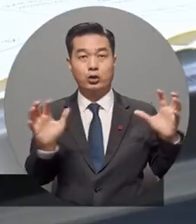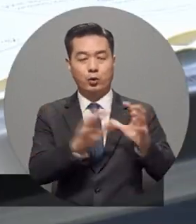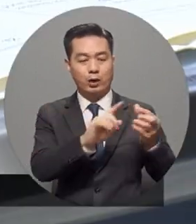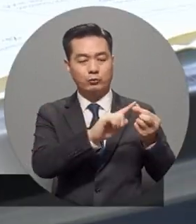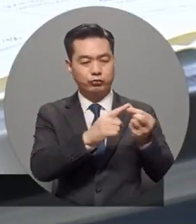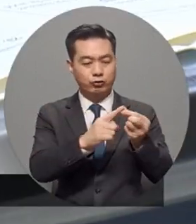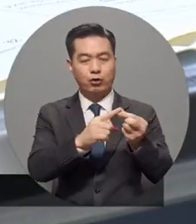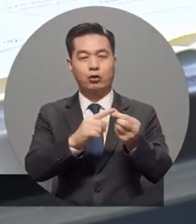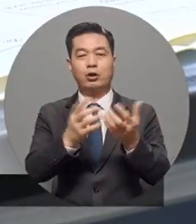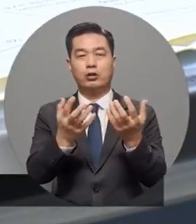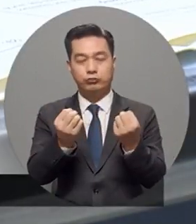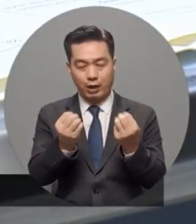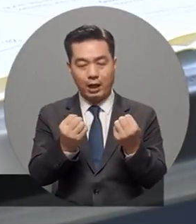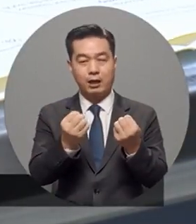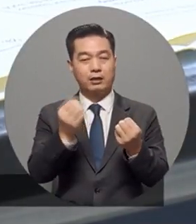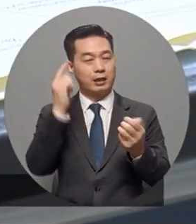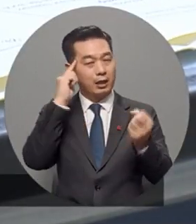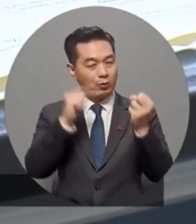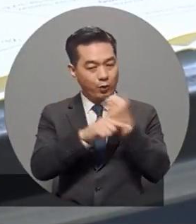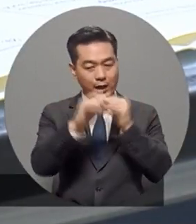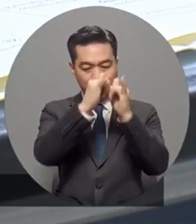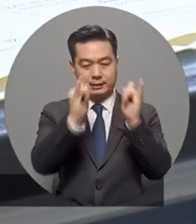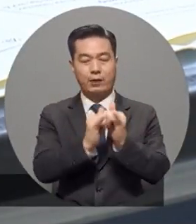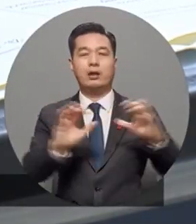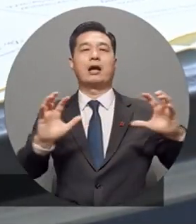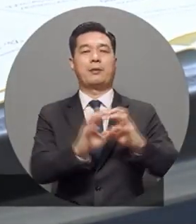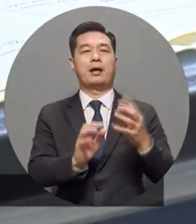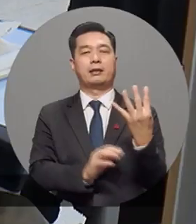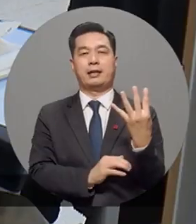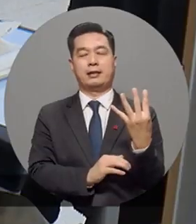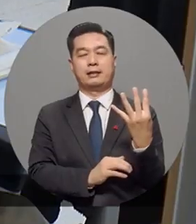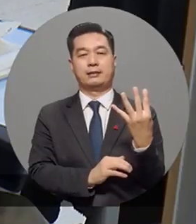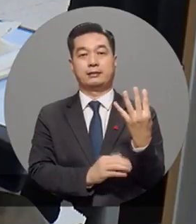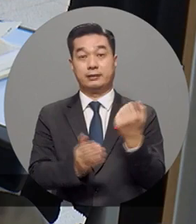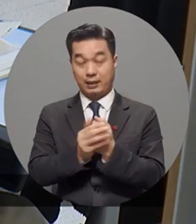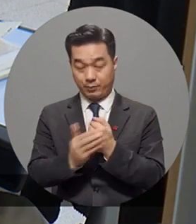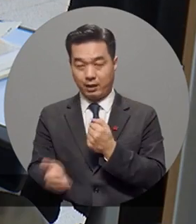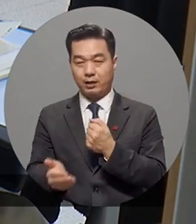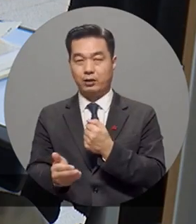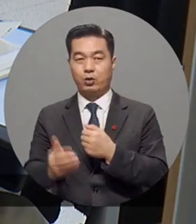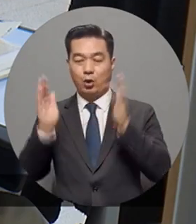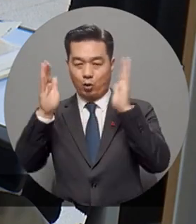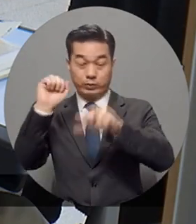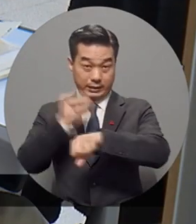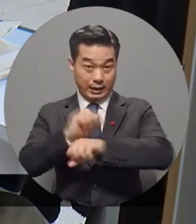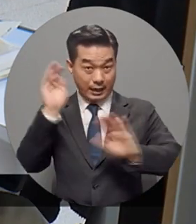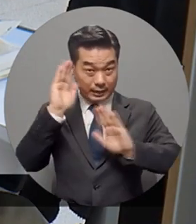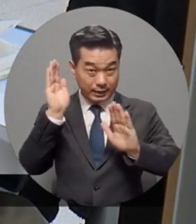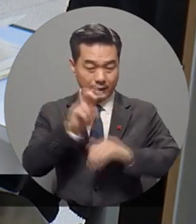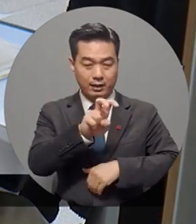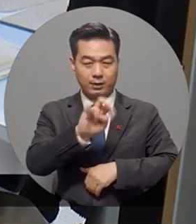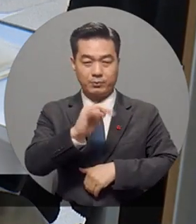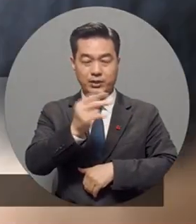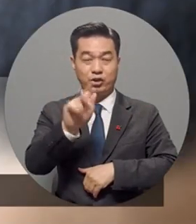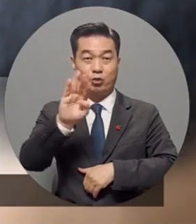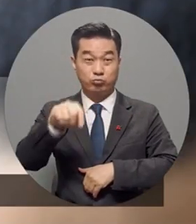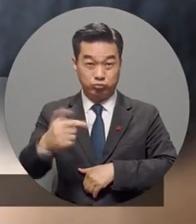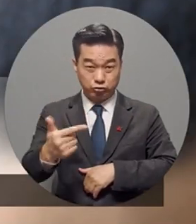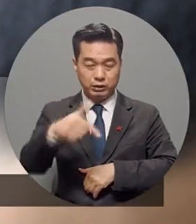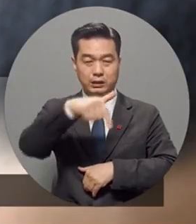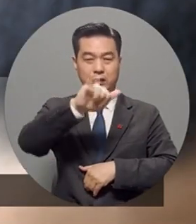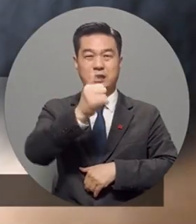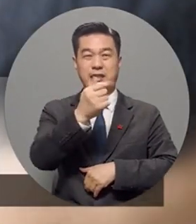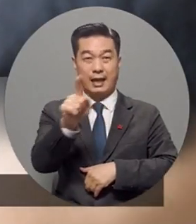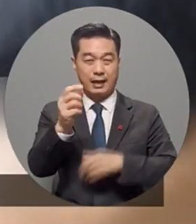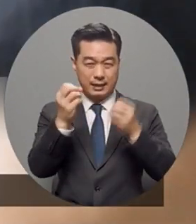통합수학, 통합과학과 사회로 합쳐집니다. 상위권 학생의 추가 변별을 위해 미적분 이와 기하를 다루는 심화수학 영역